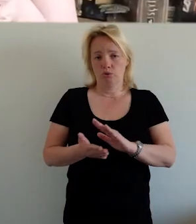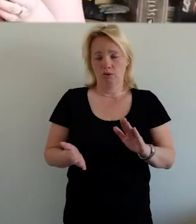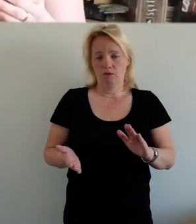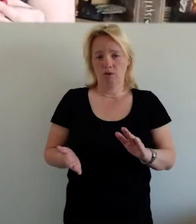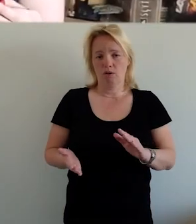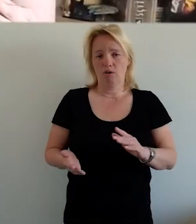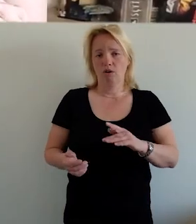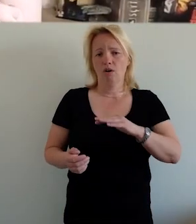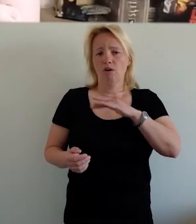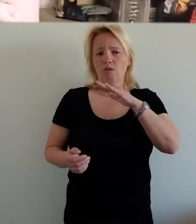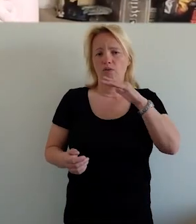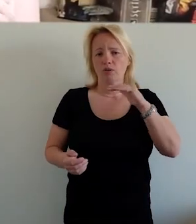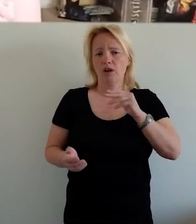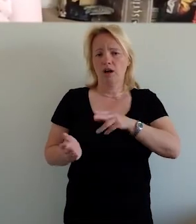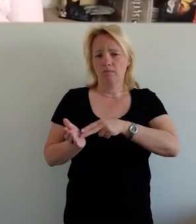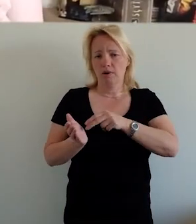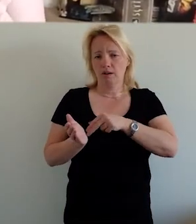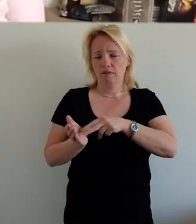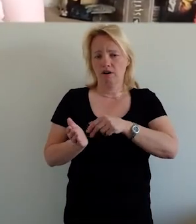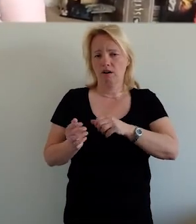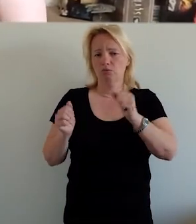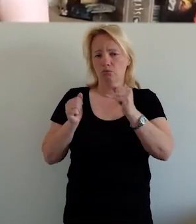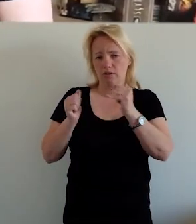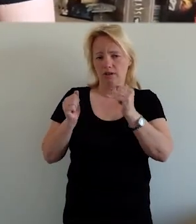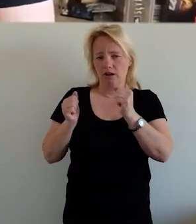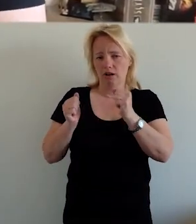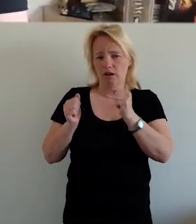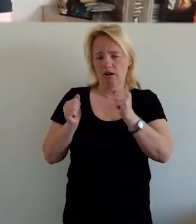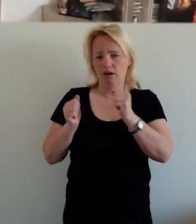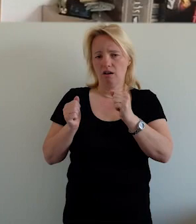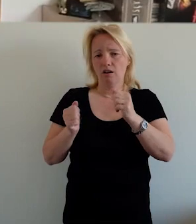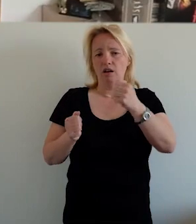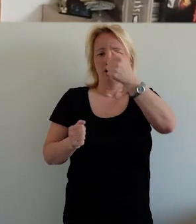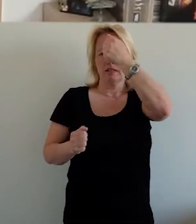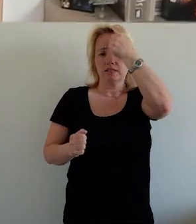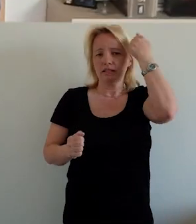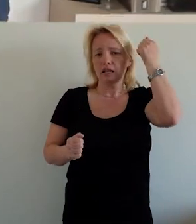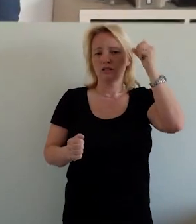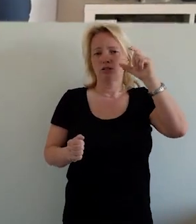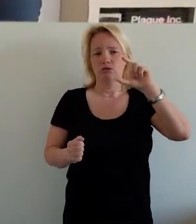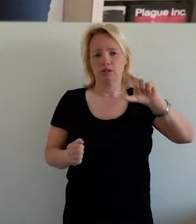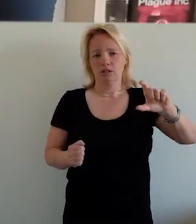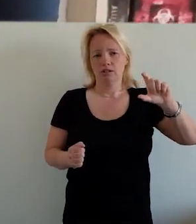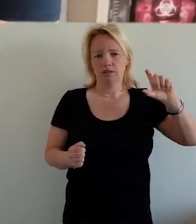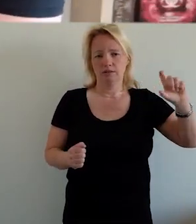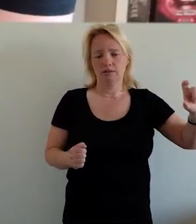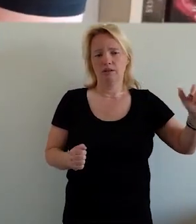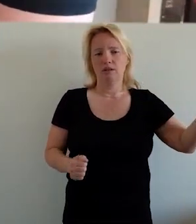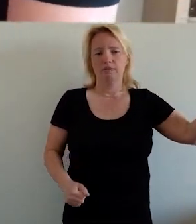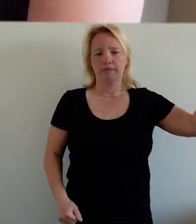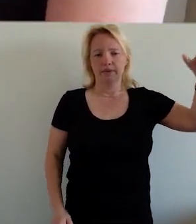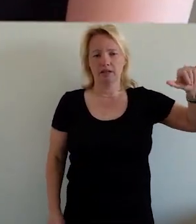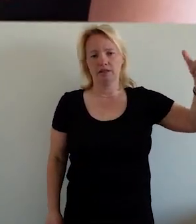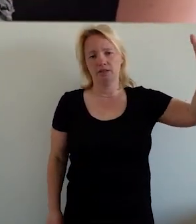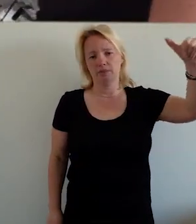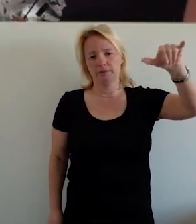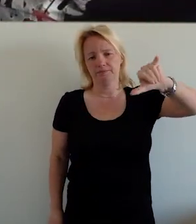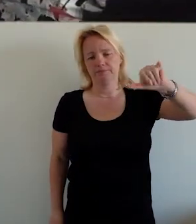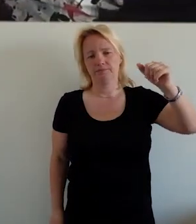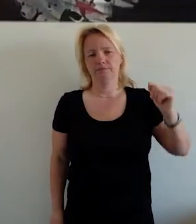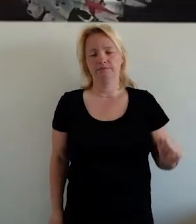Když máme uvařeno a je to úplně studené, nalijeme si tekutinu